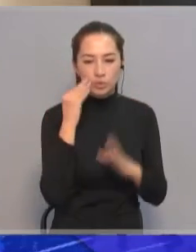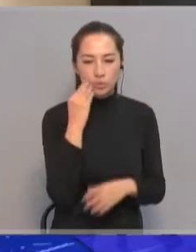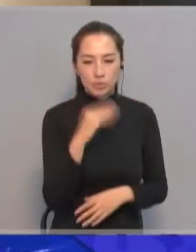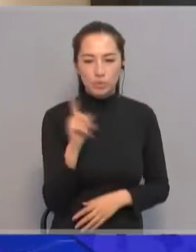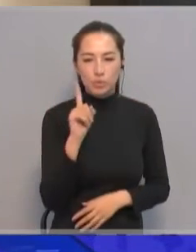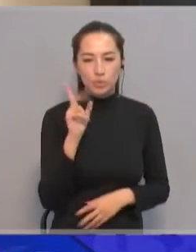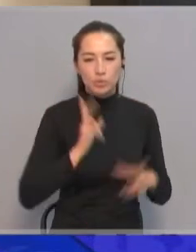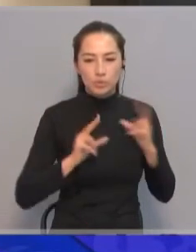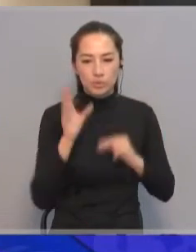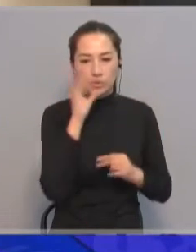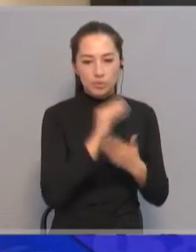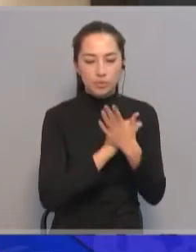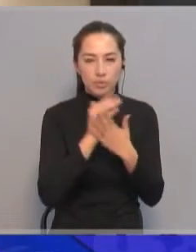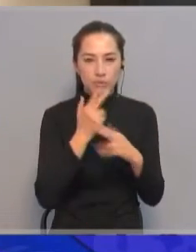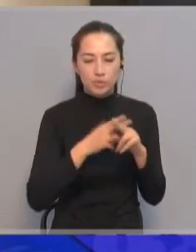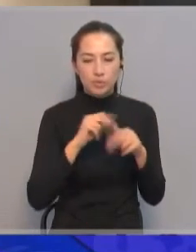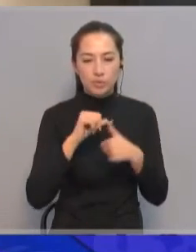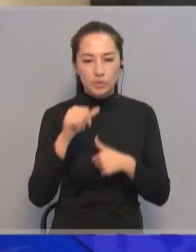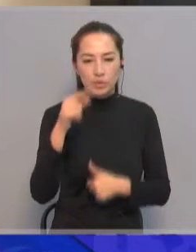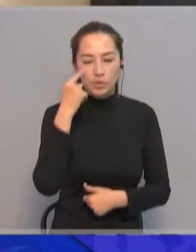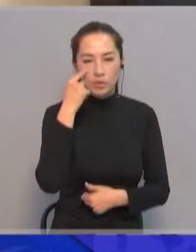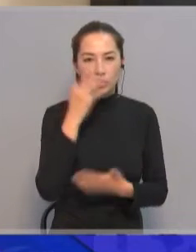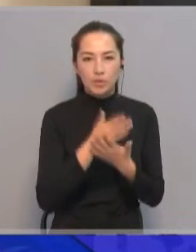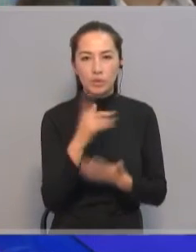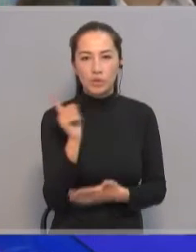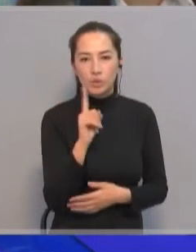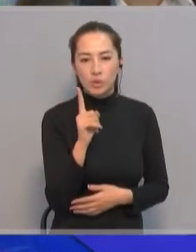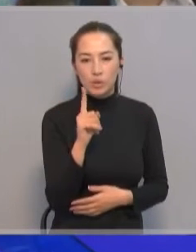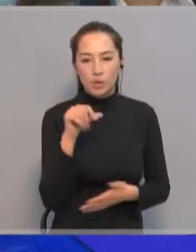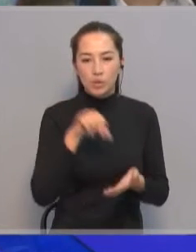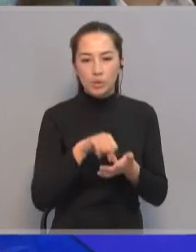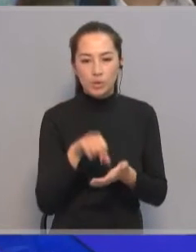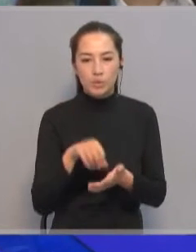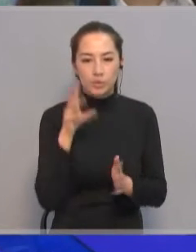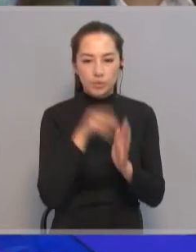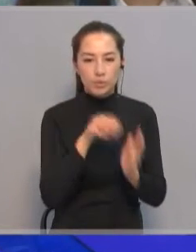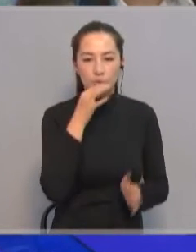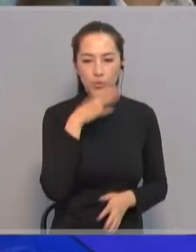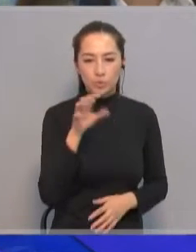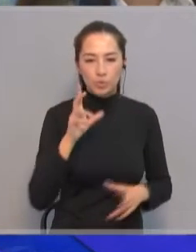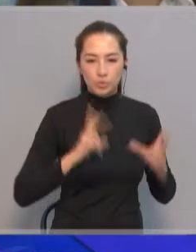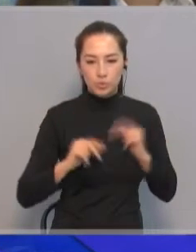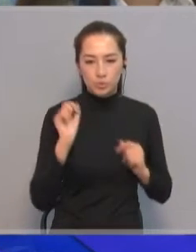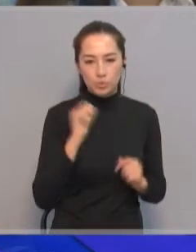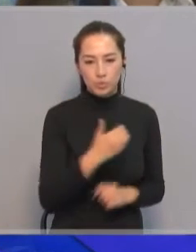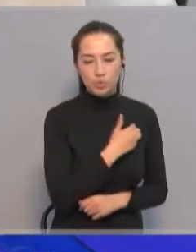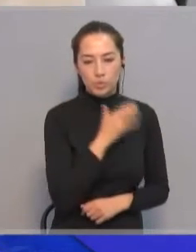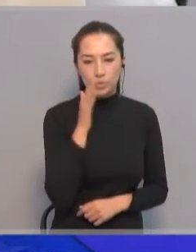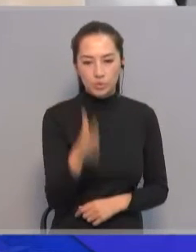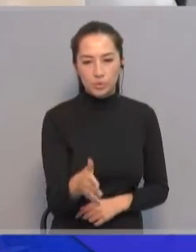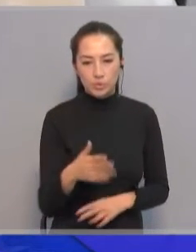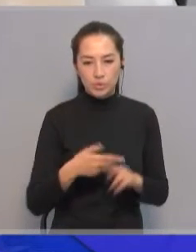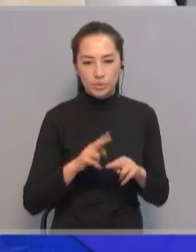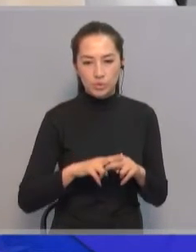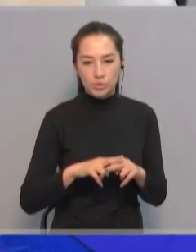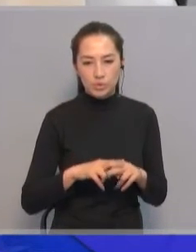педагогов. Отметим, что главная особенность проекта заключается в том, что принять участие в нем может любой учитель по собственному желанию. То